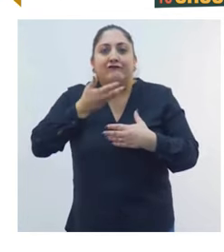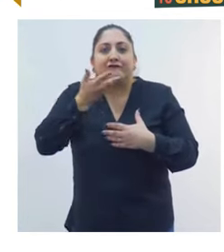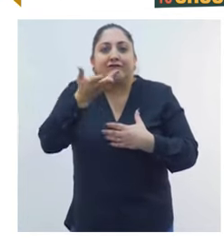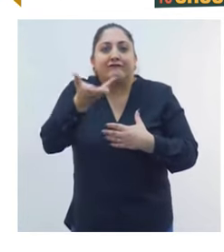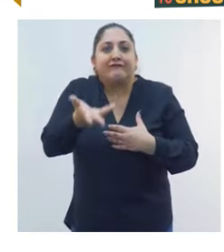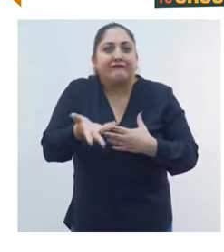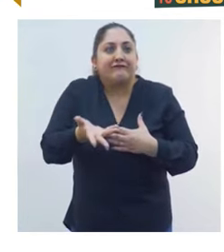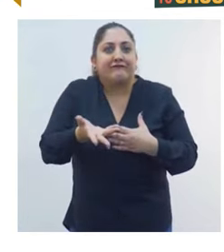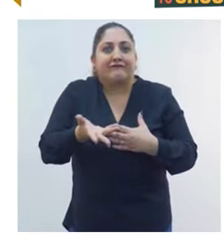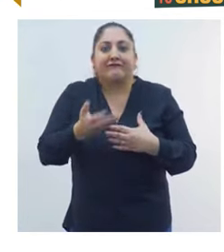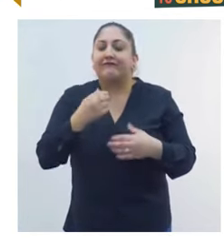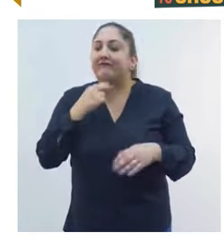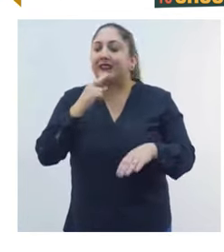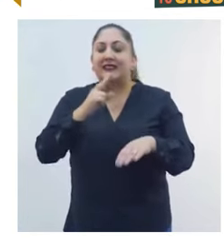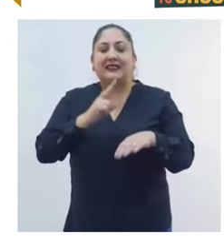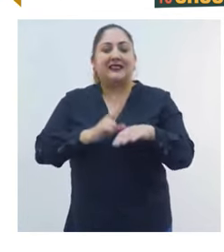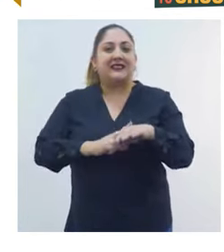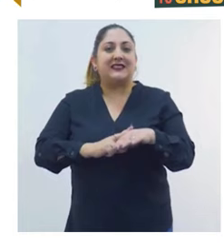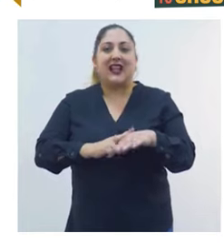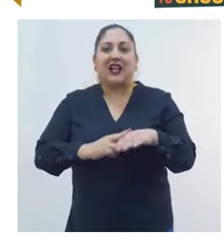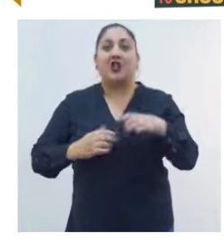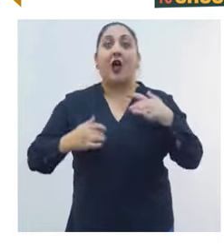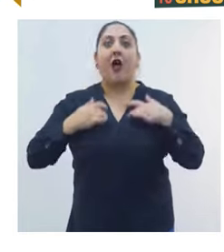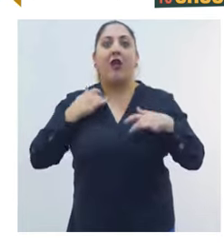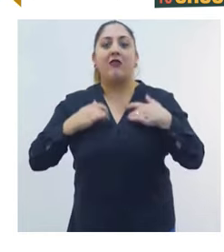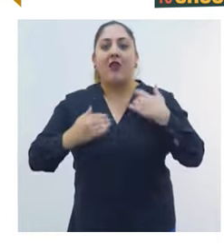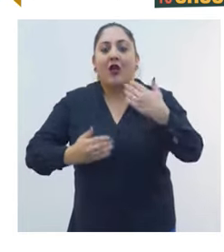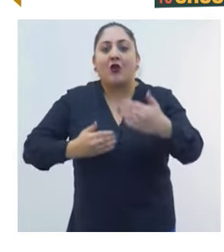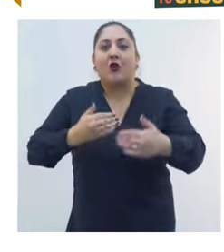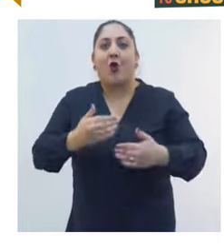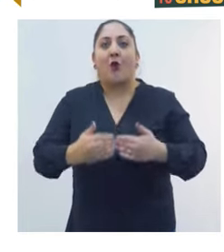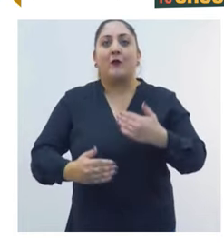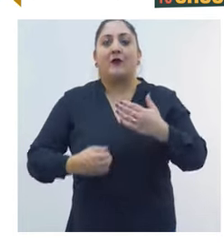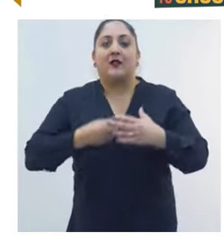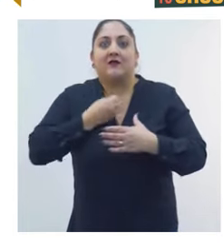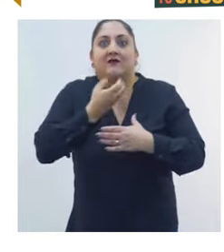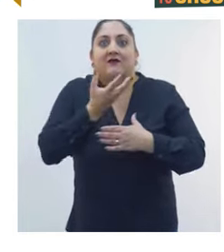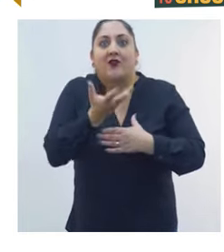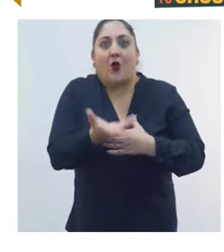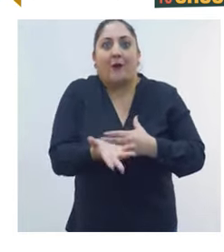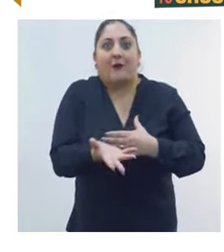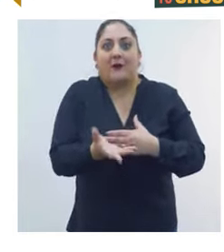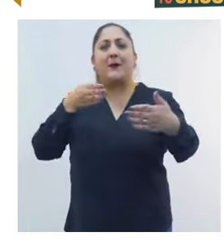ix-xogħol u llum weġġa' minn u ċi paralizzat, tajjeb li jkun jista' jkompli jmur ix-xogħol.